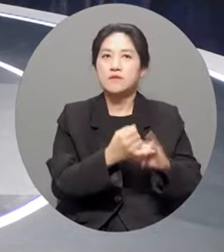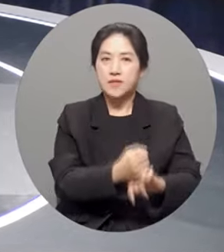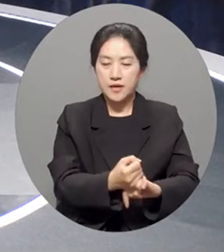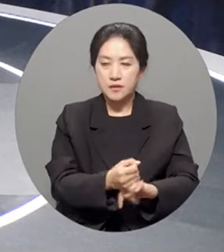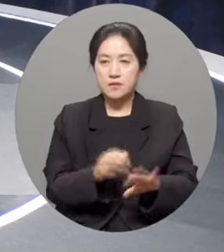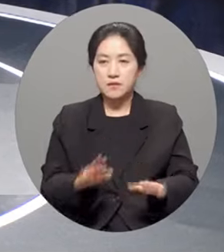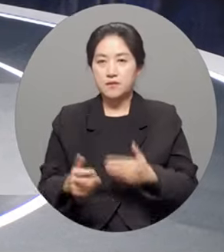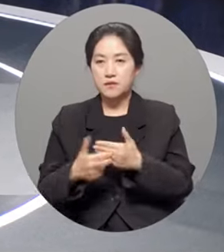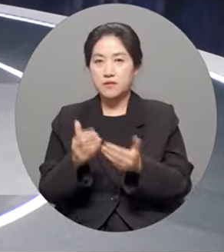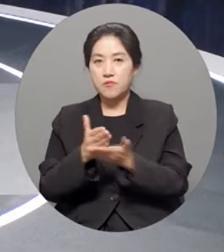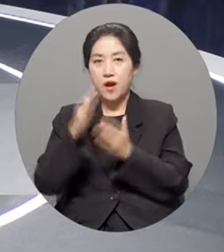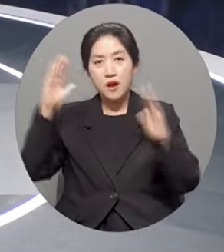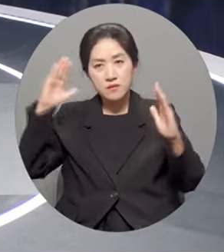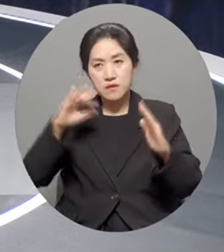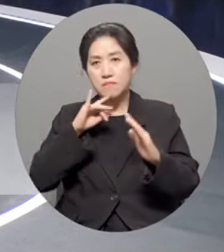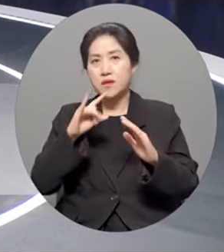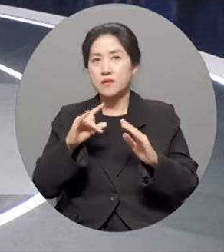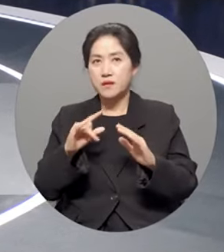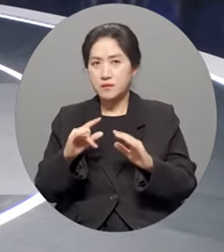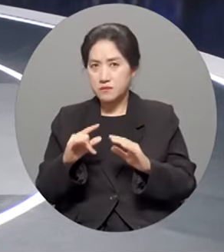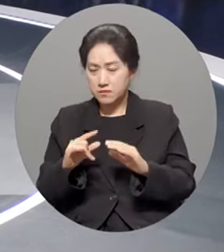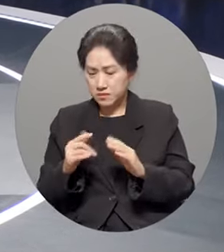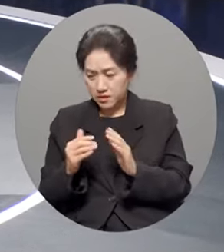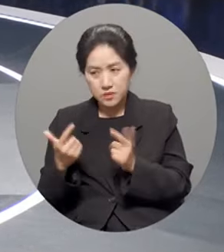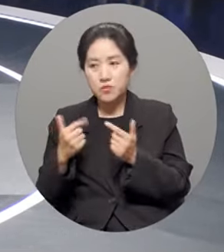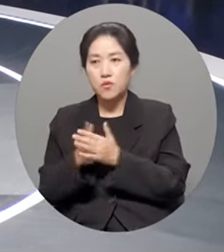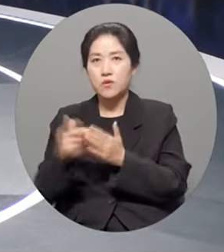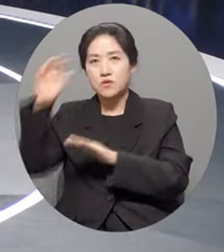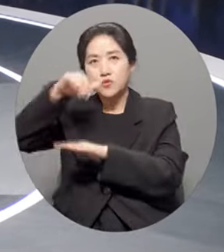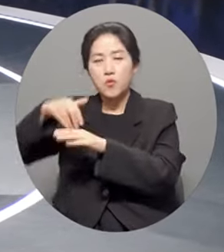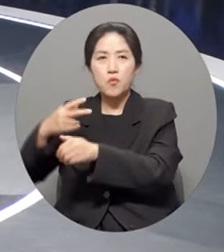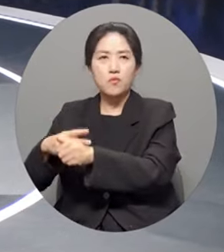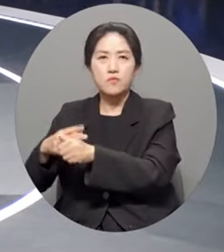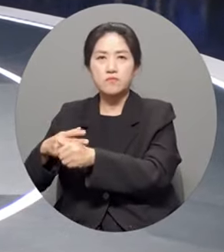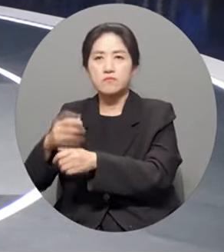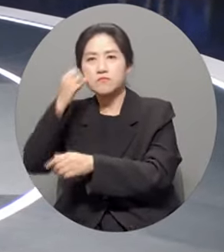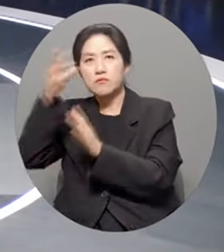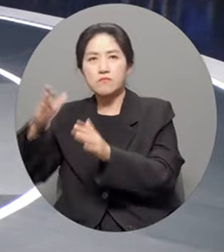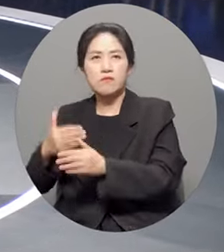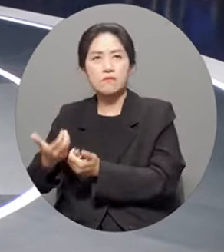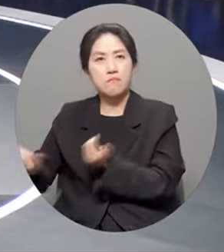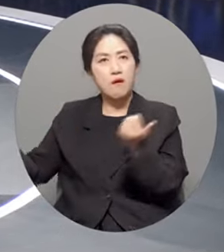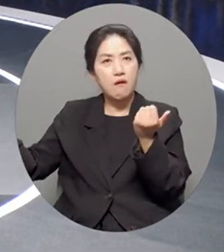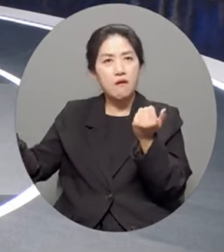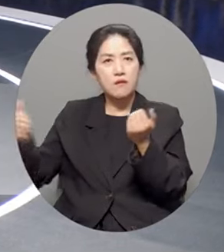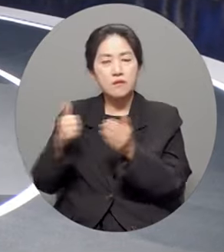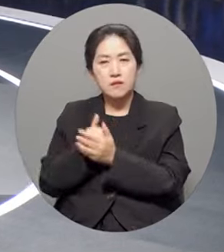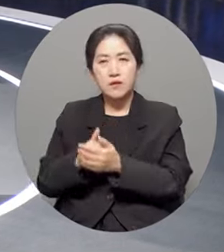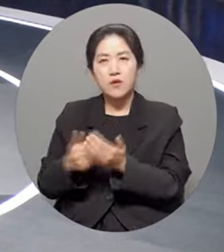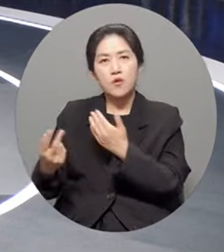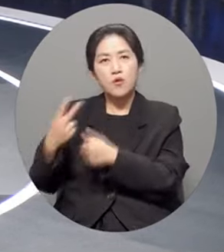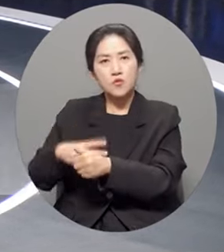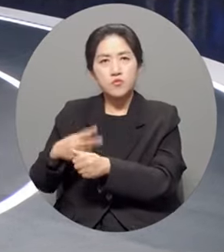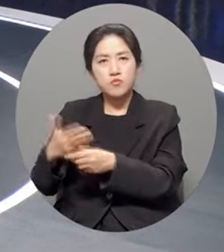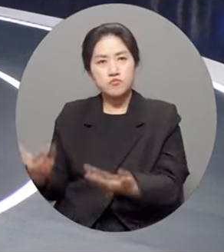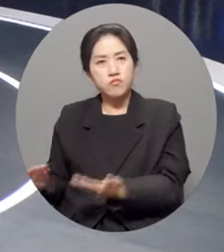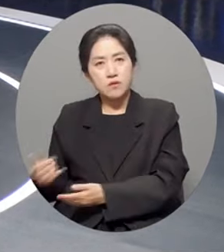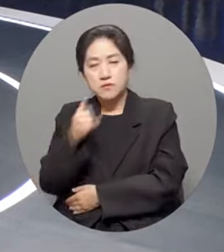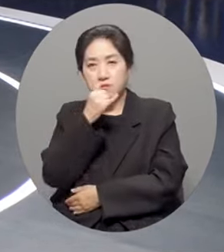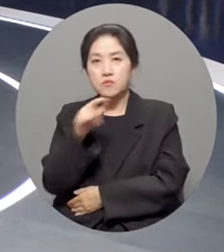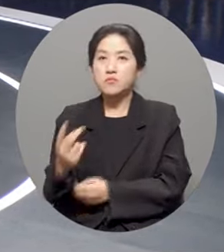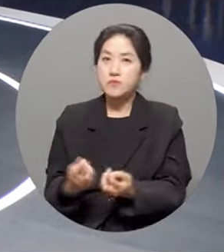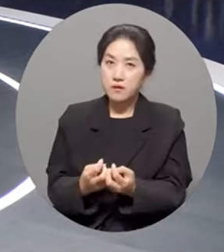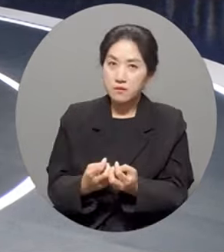지금 석달째 돌아오지 않고 있고요 지금 의대 교수들까지 휴진으로 지금 동참을 하고 있는데 의료 현장이 앞으로 좀 변화가 있겠습니까네 전공